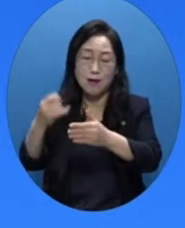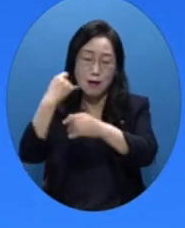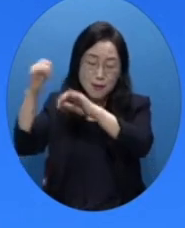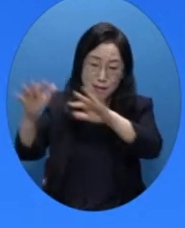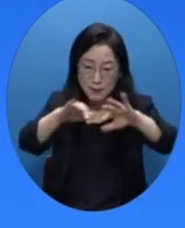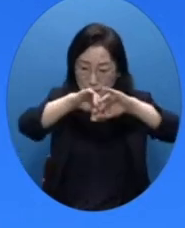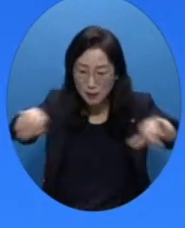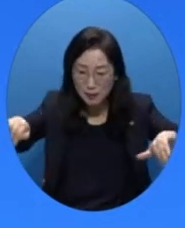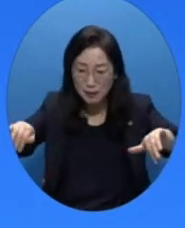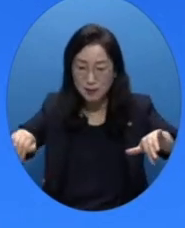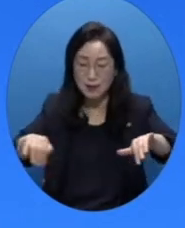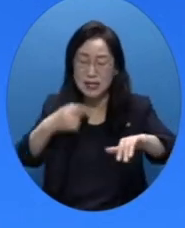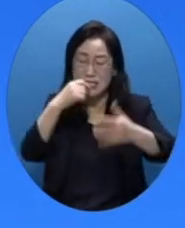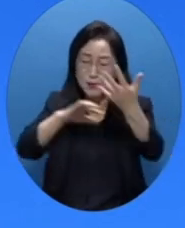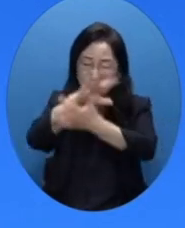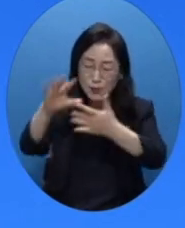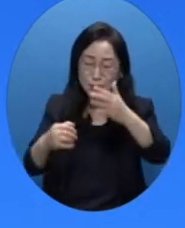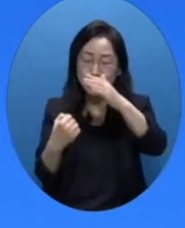인도하시고